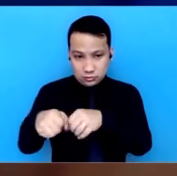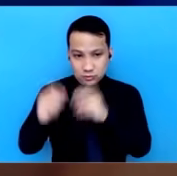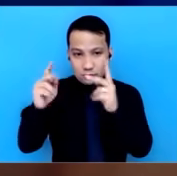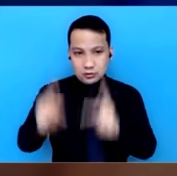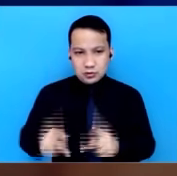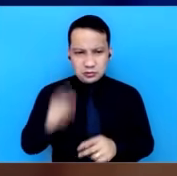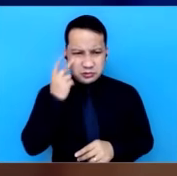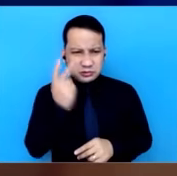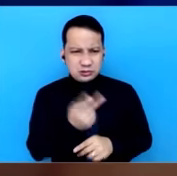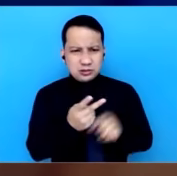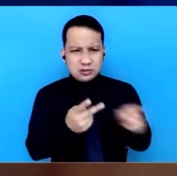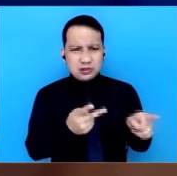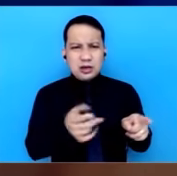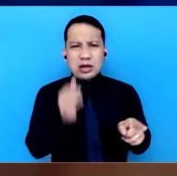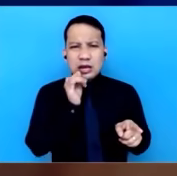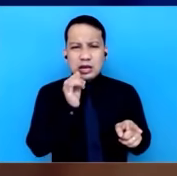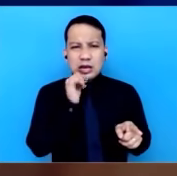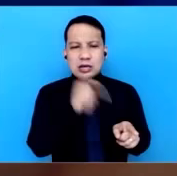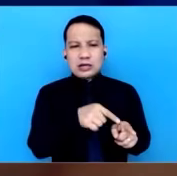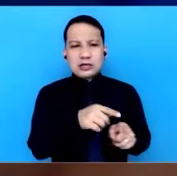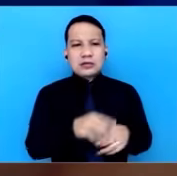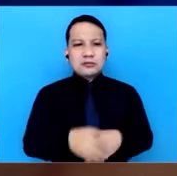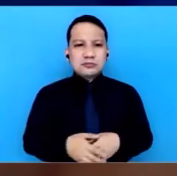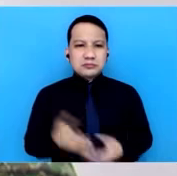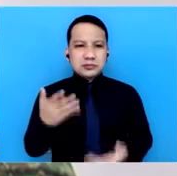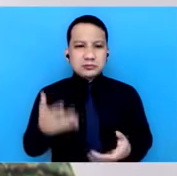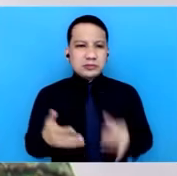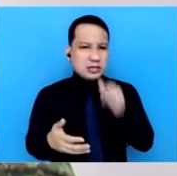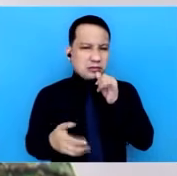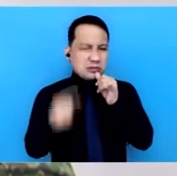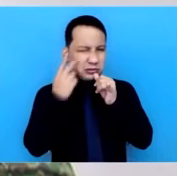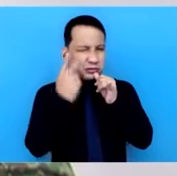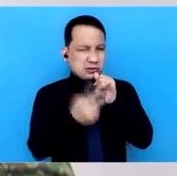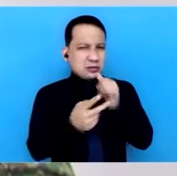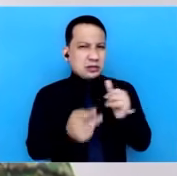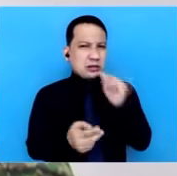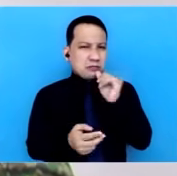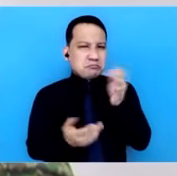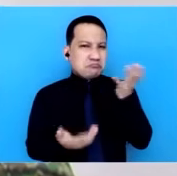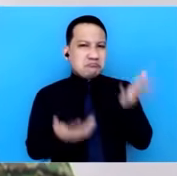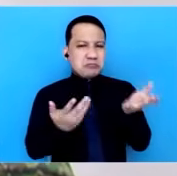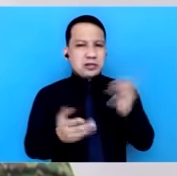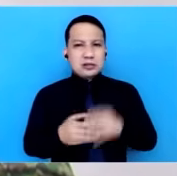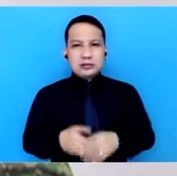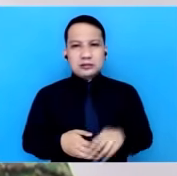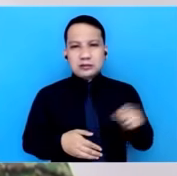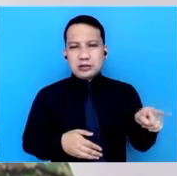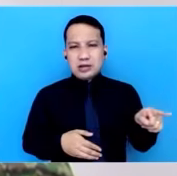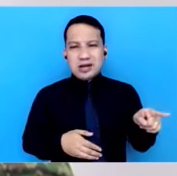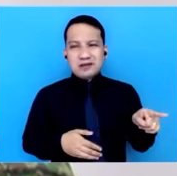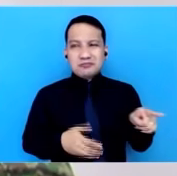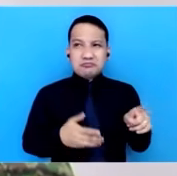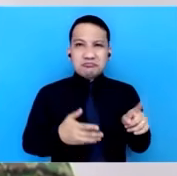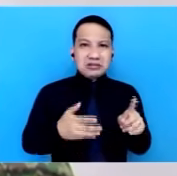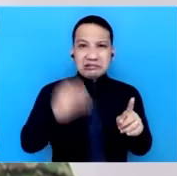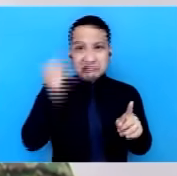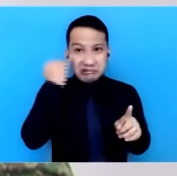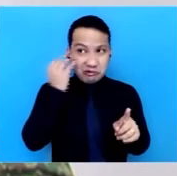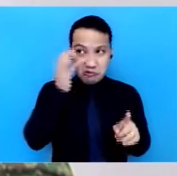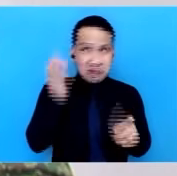pulis na kain ng mga aktor. Well, yun ang isang naging predicament natin yesterday because when